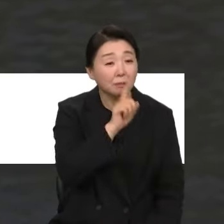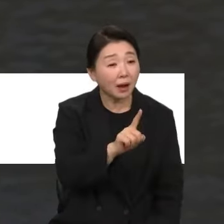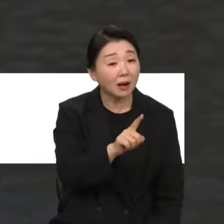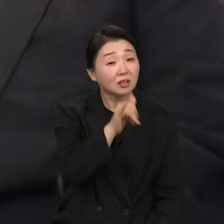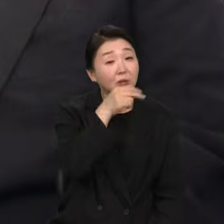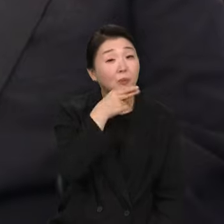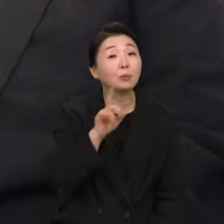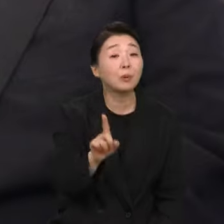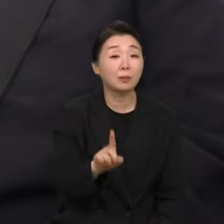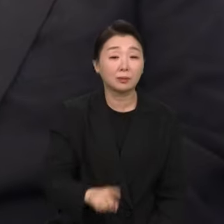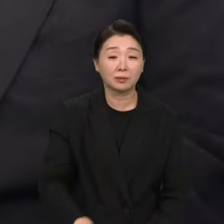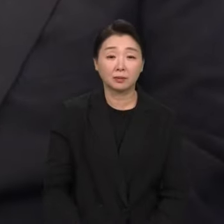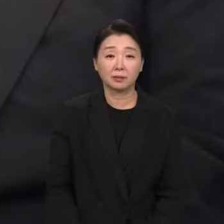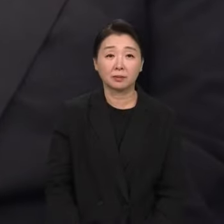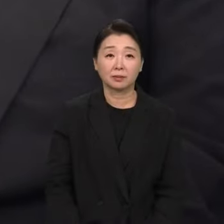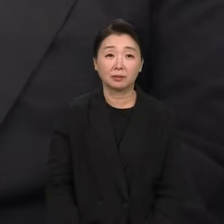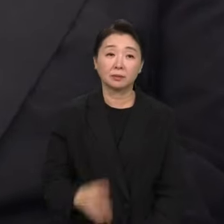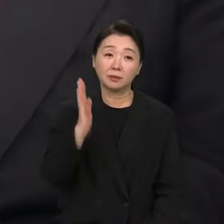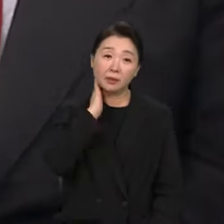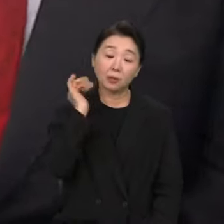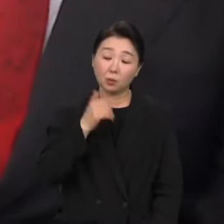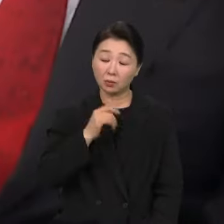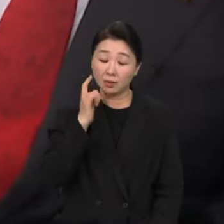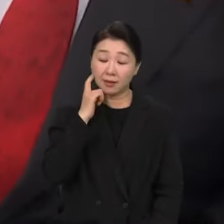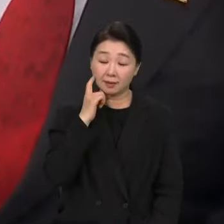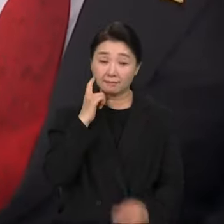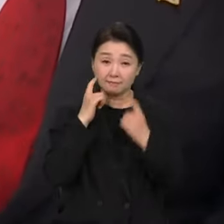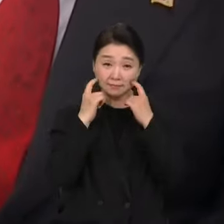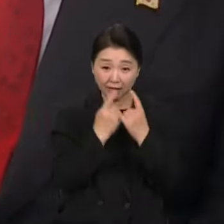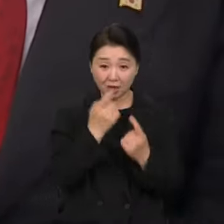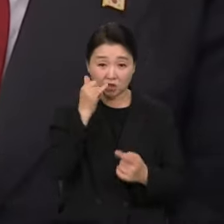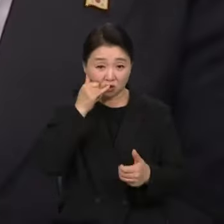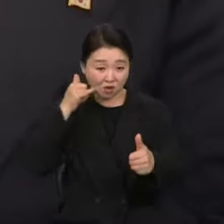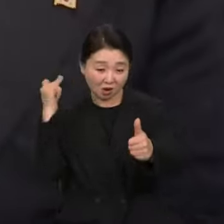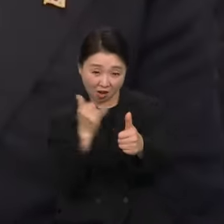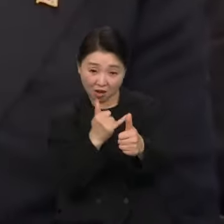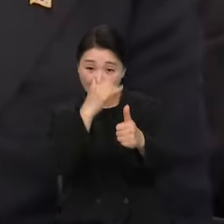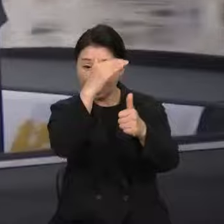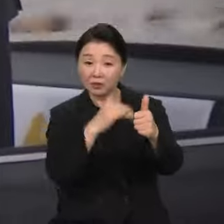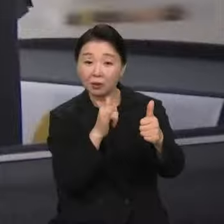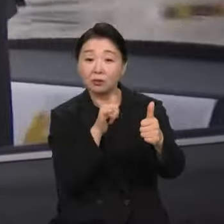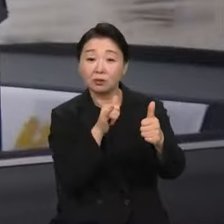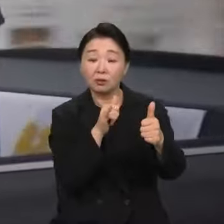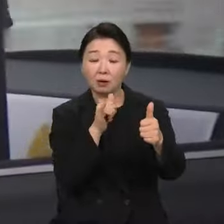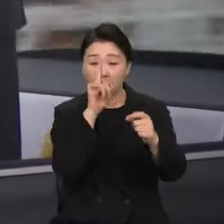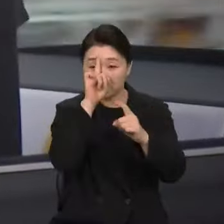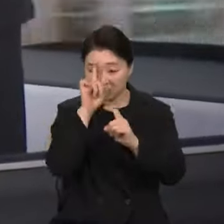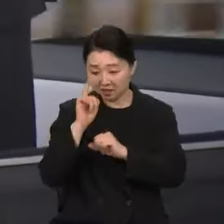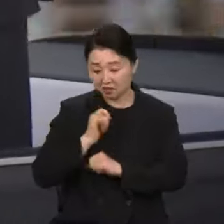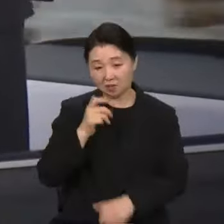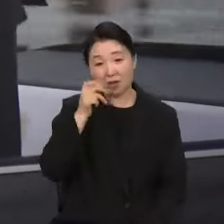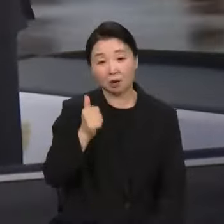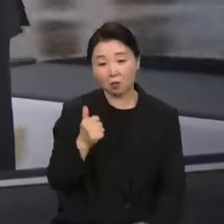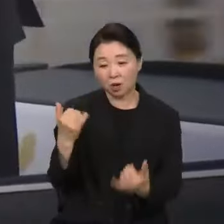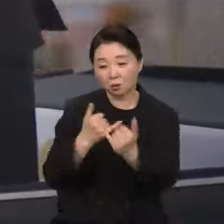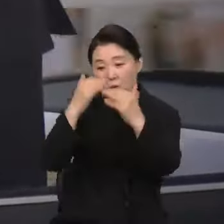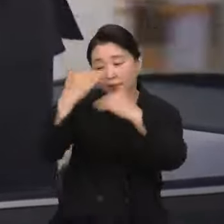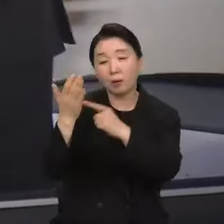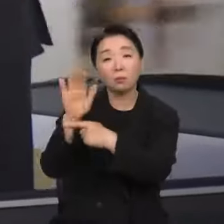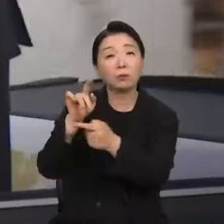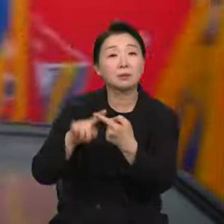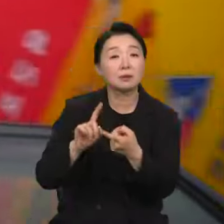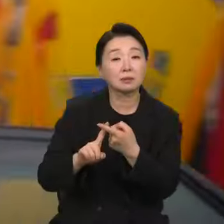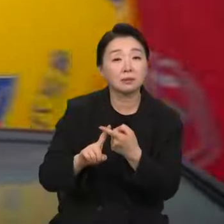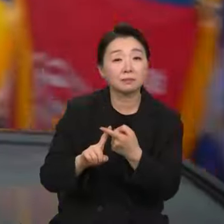있었습니까? 대통령의 개인 전화로 걸려온 통화 내역이 포함된 이 전 장관의 통화 기록 공개에 대해